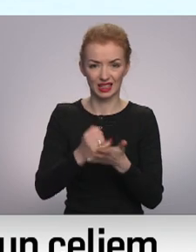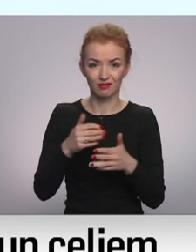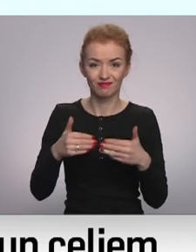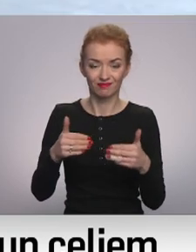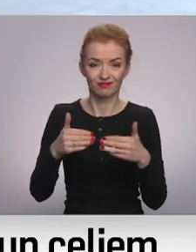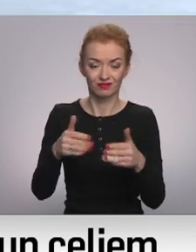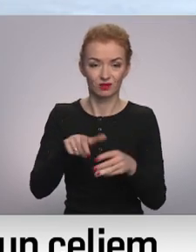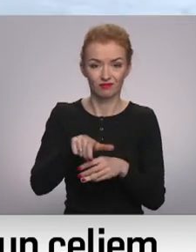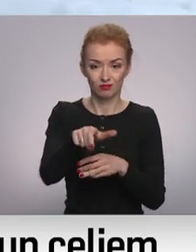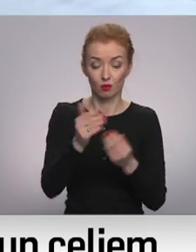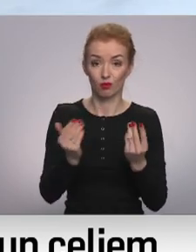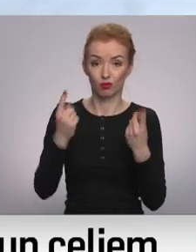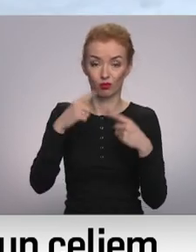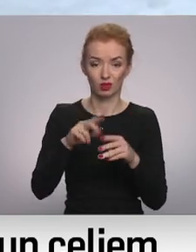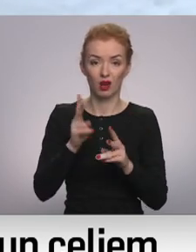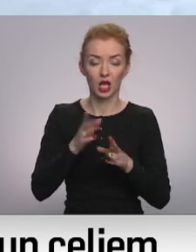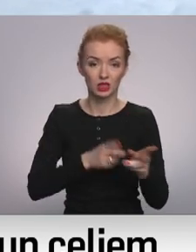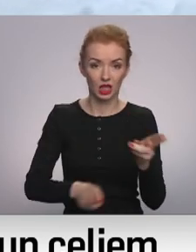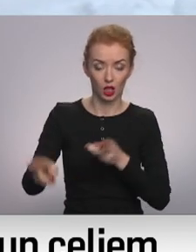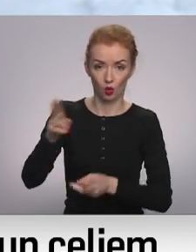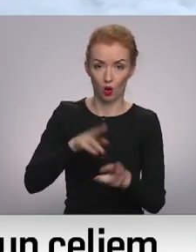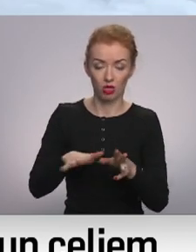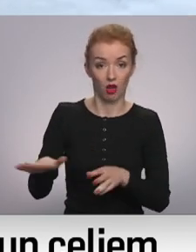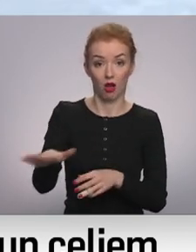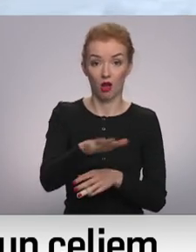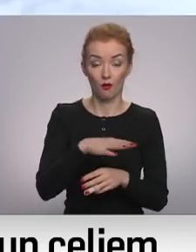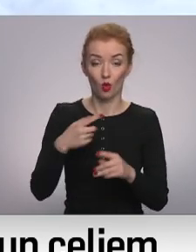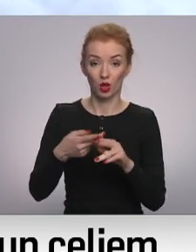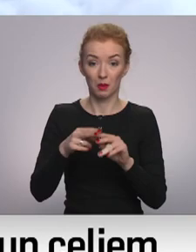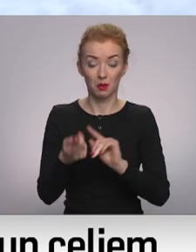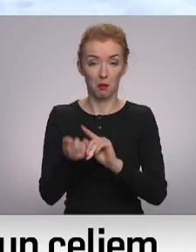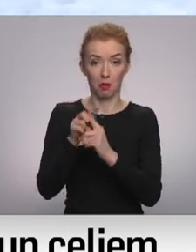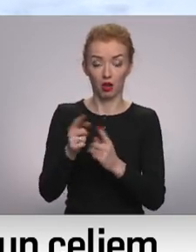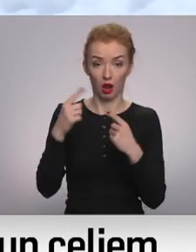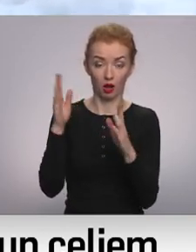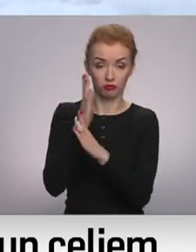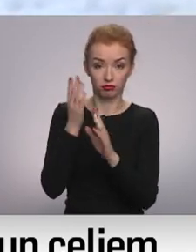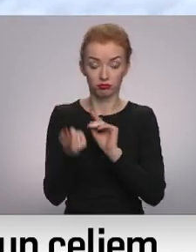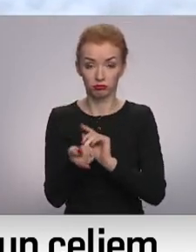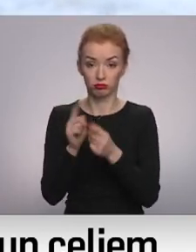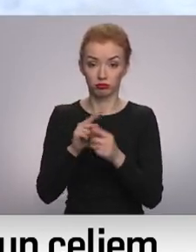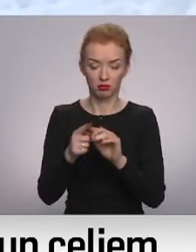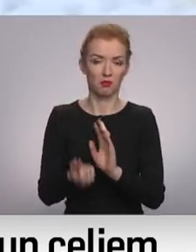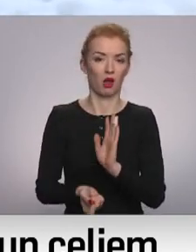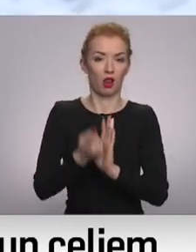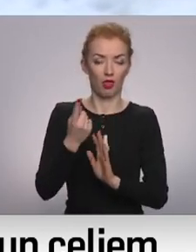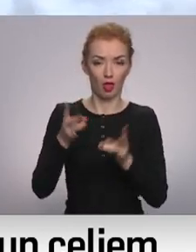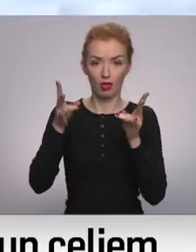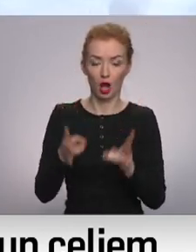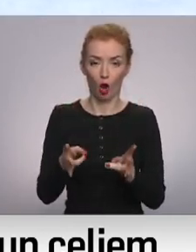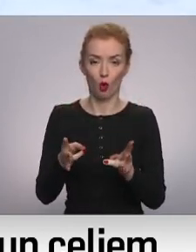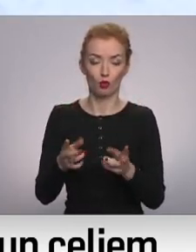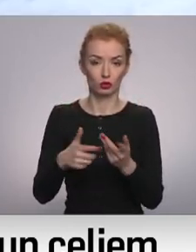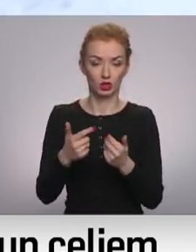ietves un ceļi šobrīd atgādina slidotavas. Tieši mainīgie laikapstākļi ir iemesls, kāpēc palielinājies traumu